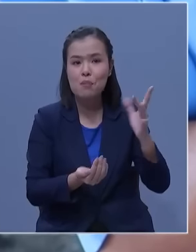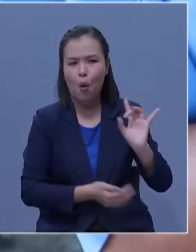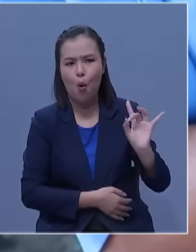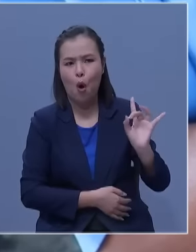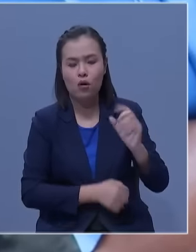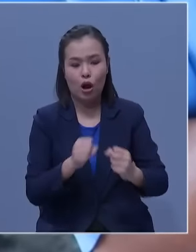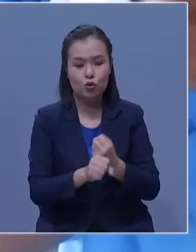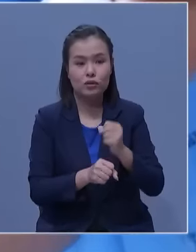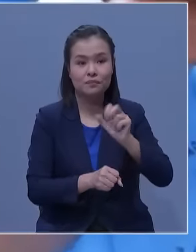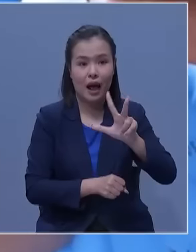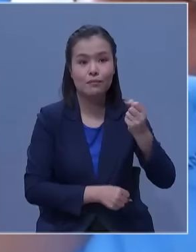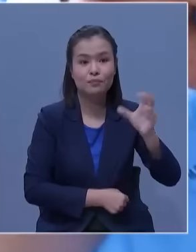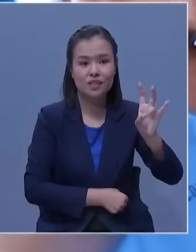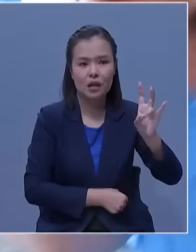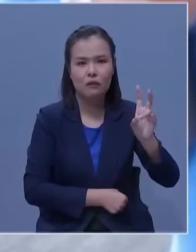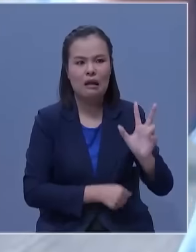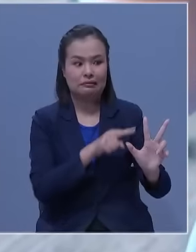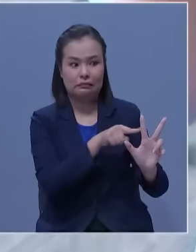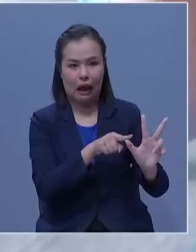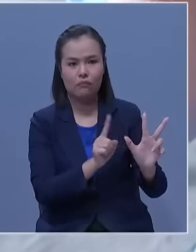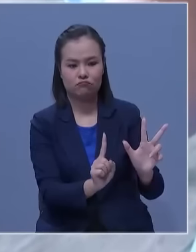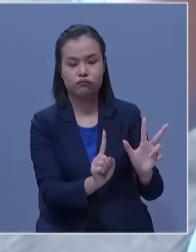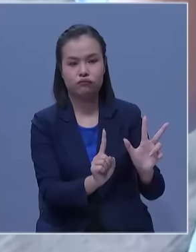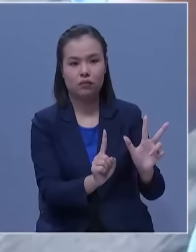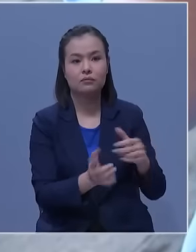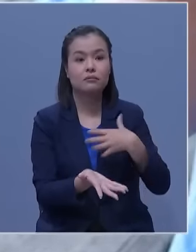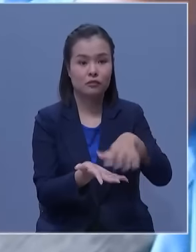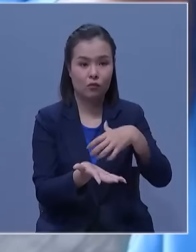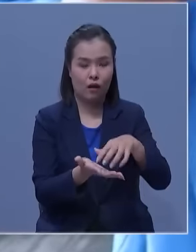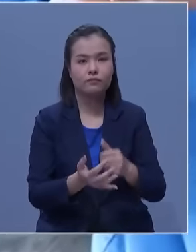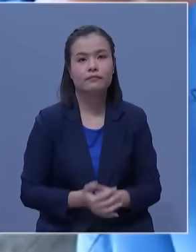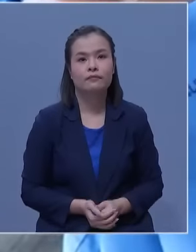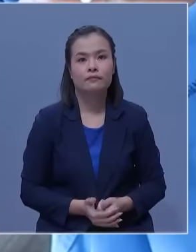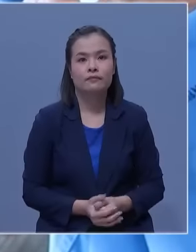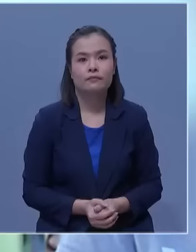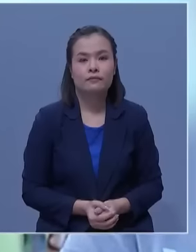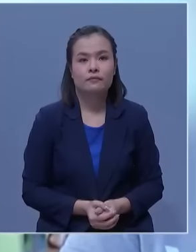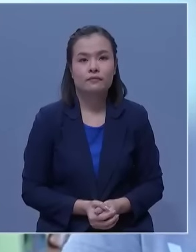กับ17ปีที่ยืนอยู่ตรงนั้นด้วยฟังผู้บาดเจ็บเล่าเหตุการณ์หน่อยนะครับ